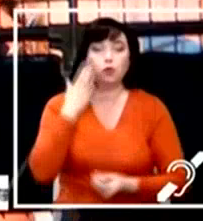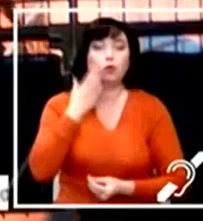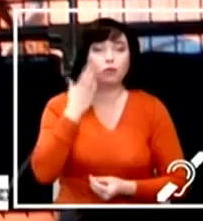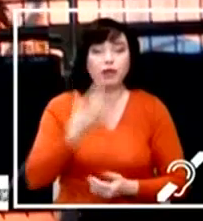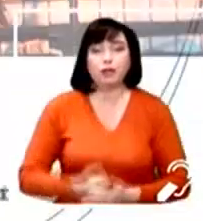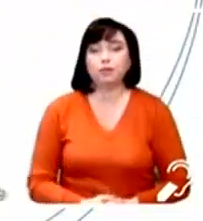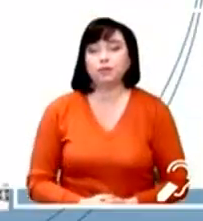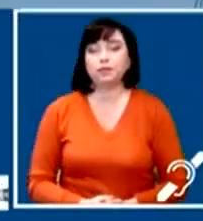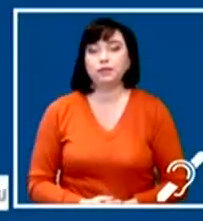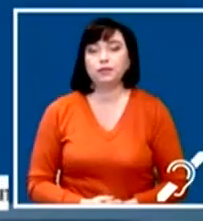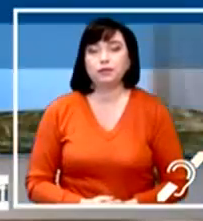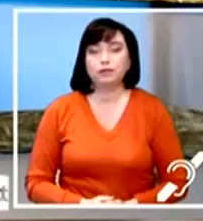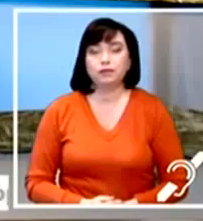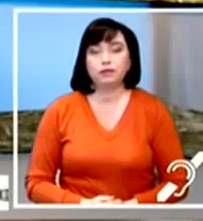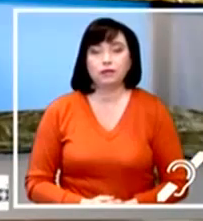României.